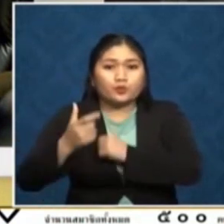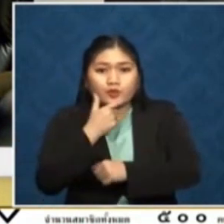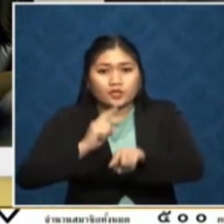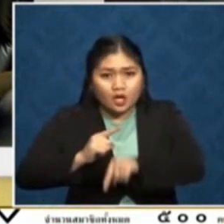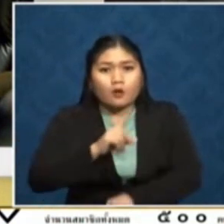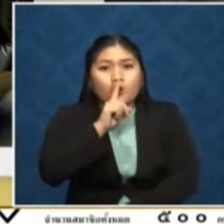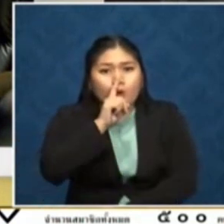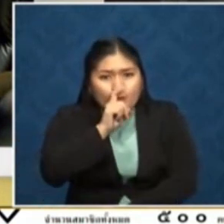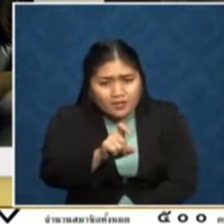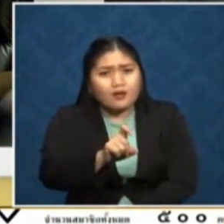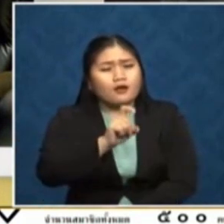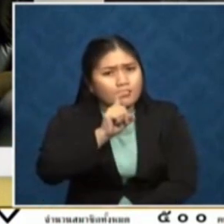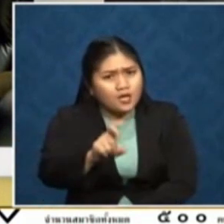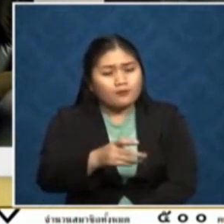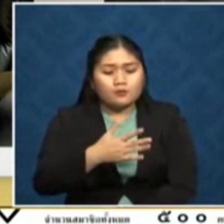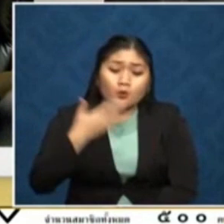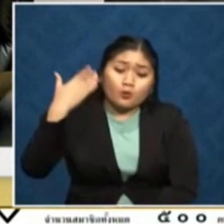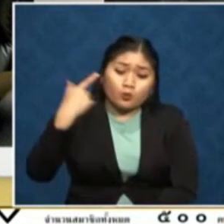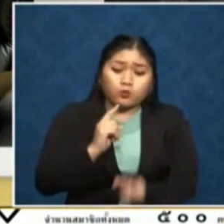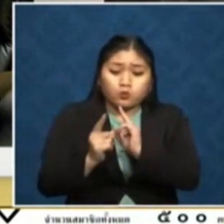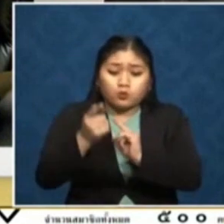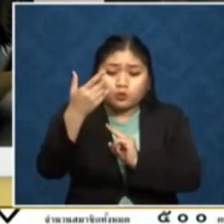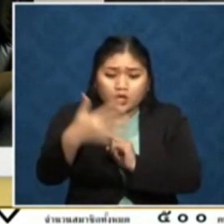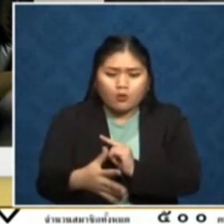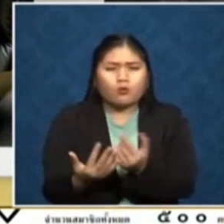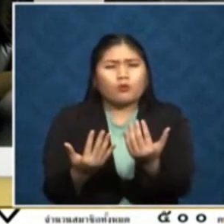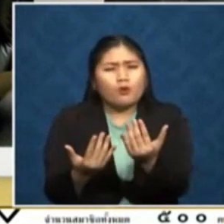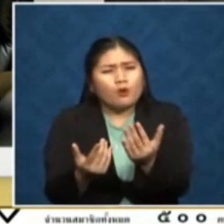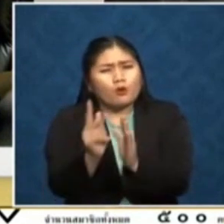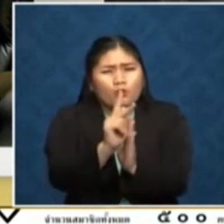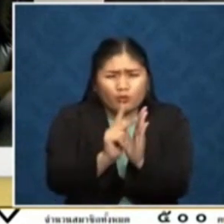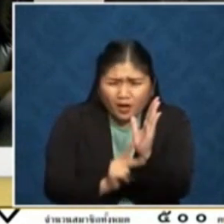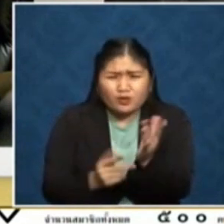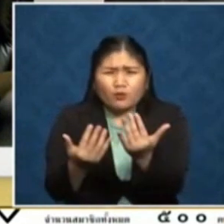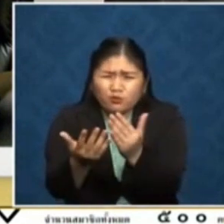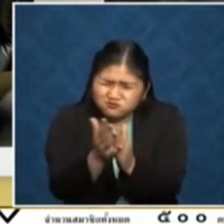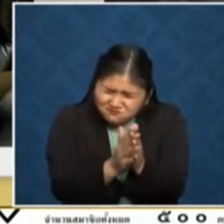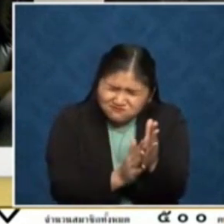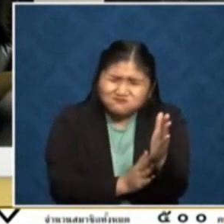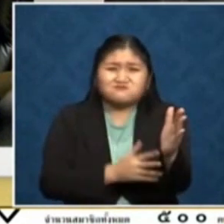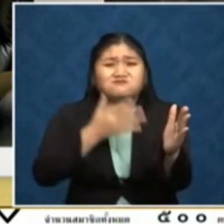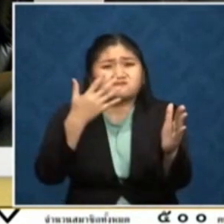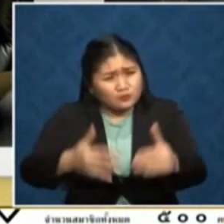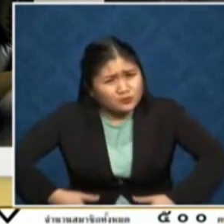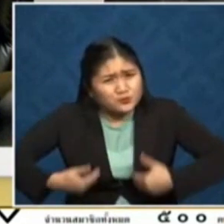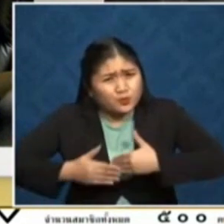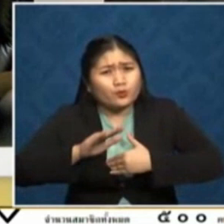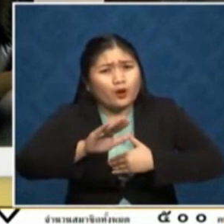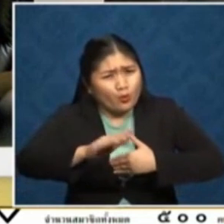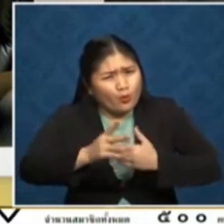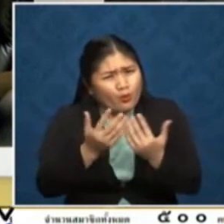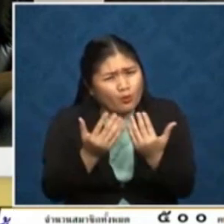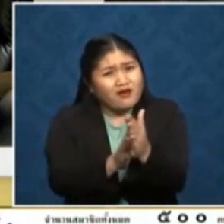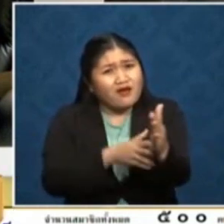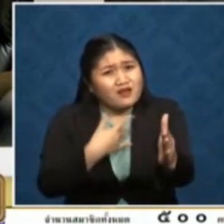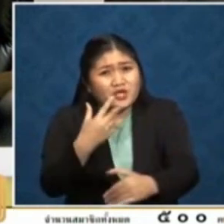ครับท่านถ้าท่านมีเพื่อนอยู่ในกลุ่ม LGBT นะครับท่านลองไปถามเขาดูถึงกฎหมายฉบับนี้นะครับท่านลองไปถ